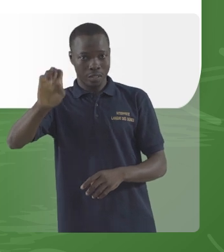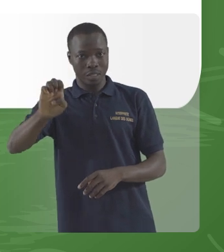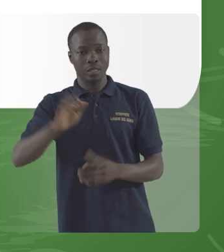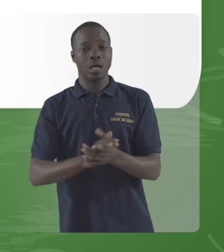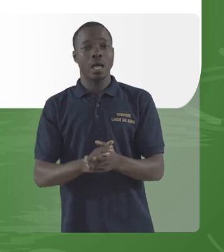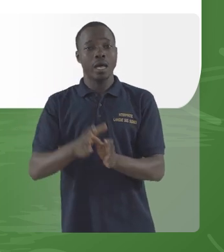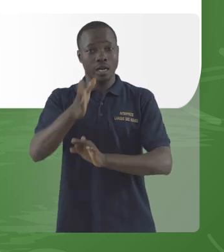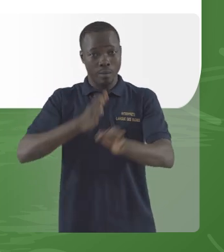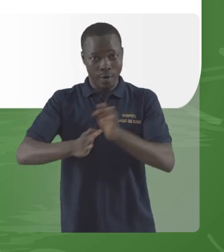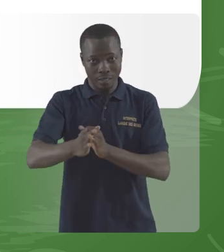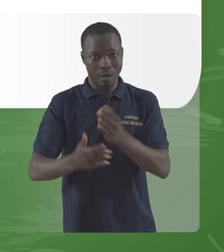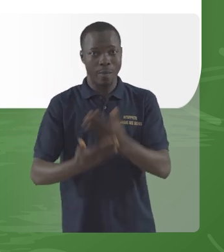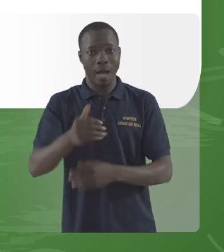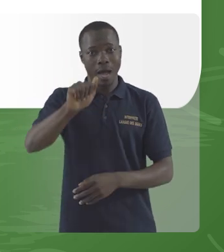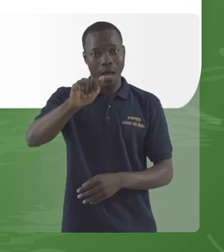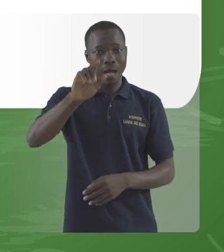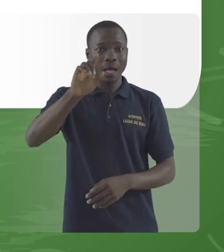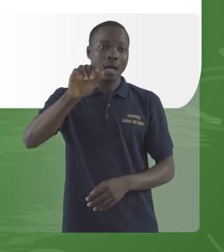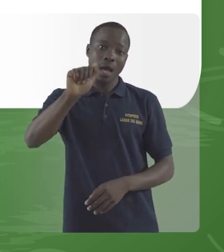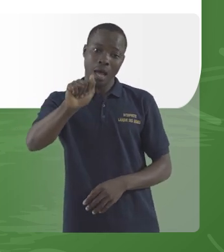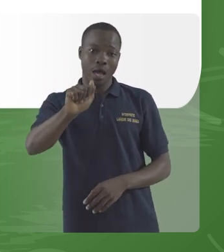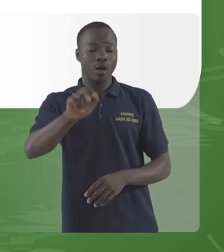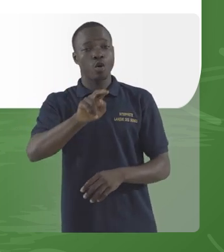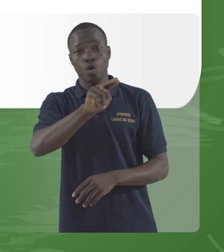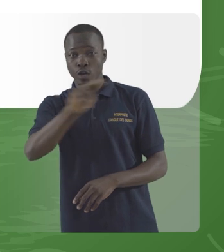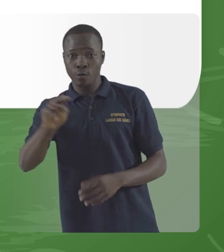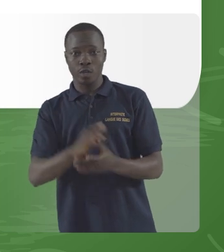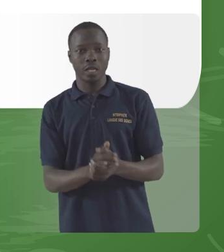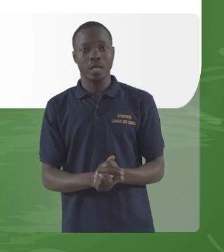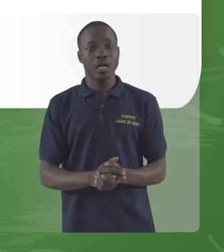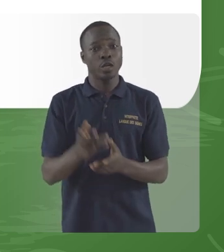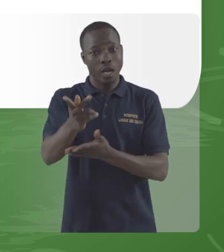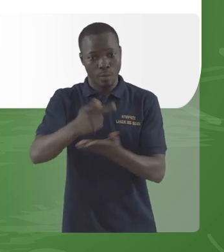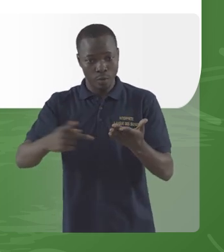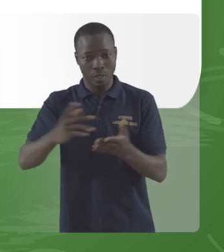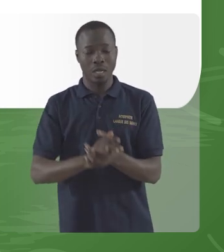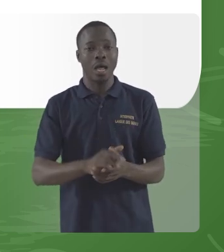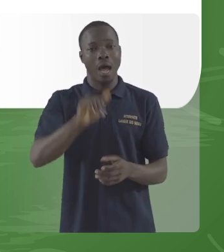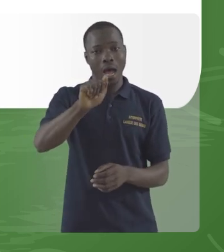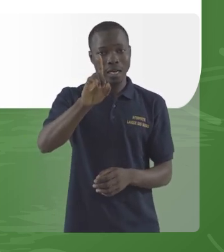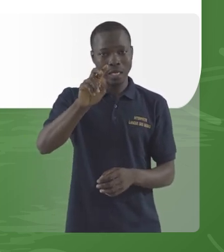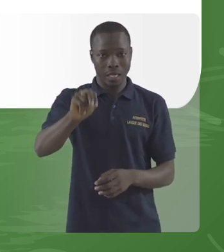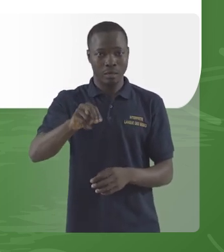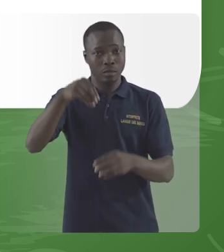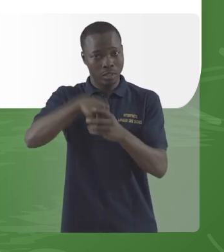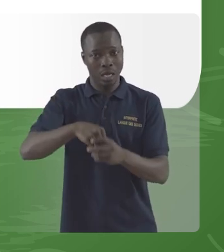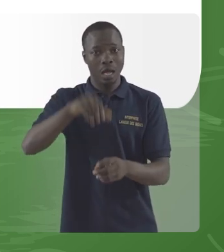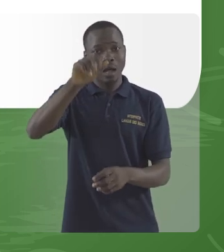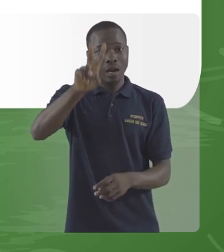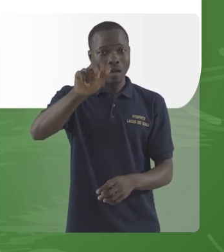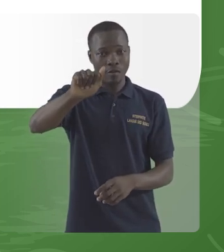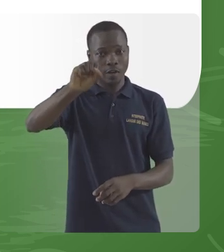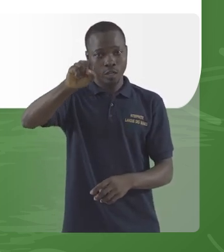remplacée par l'adénine au niveau de la portion d'ADN qui code